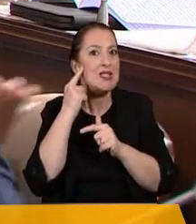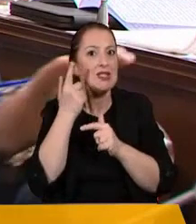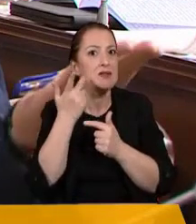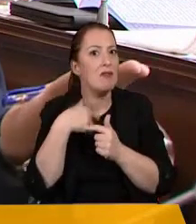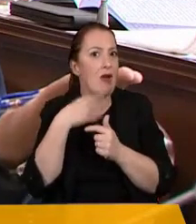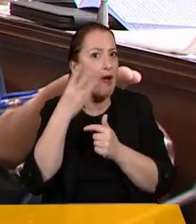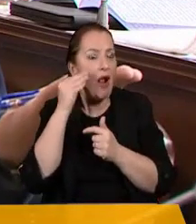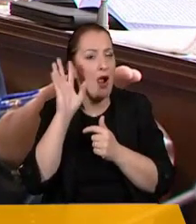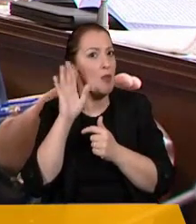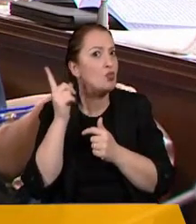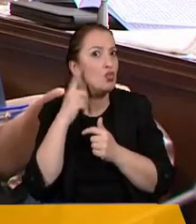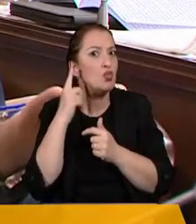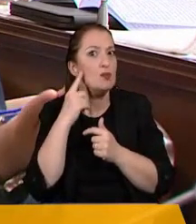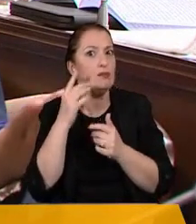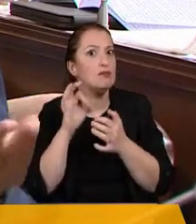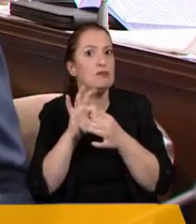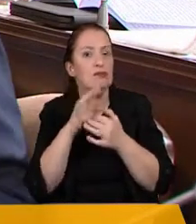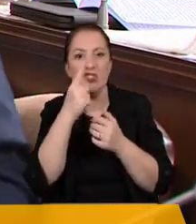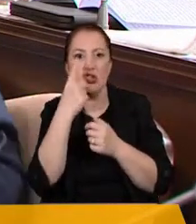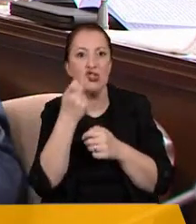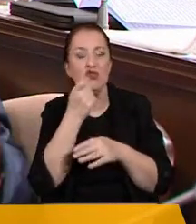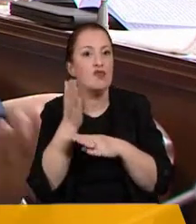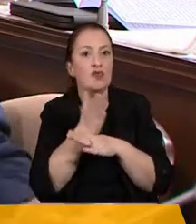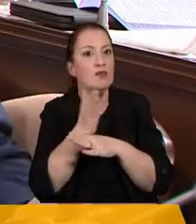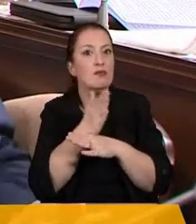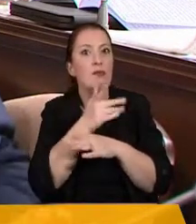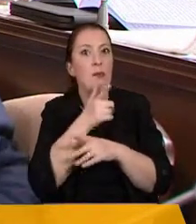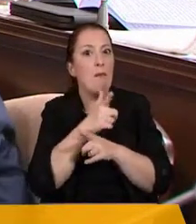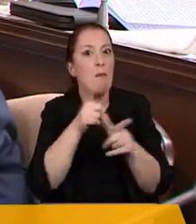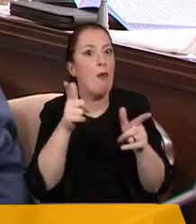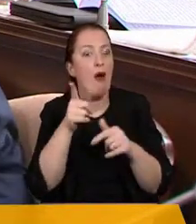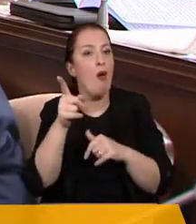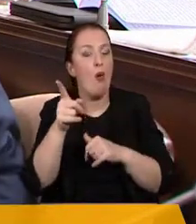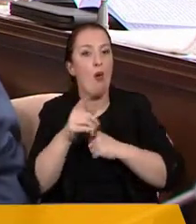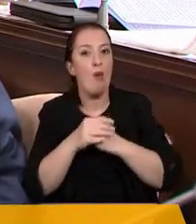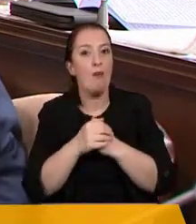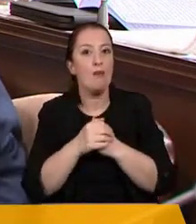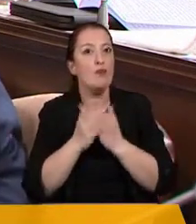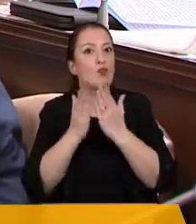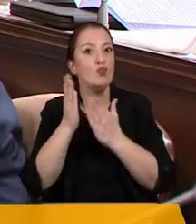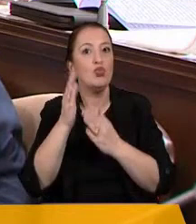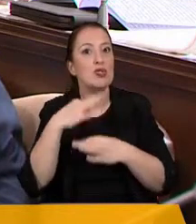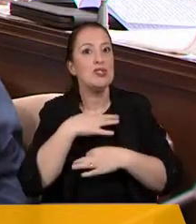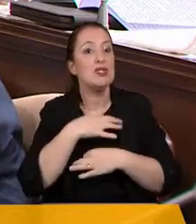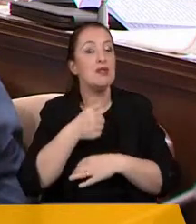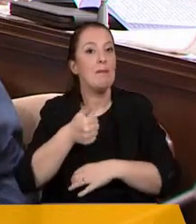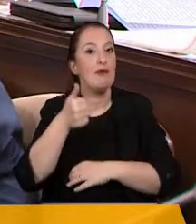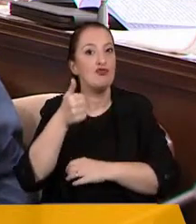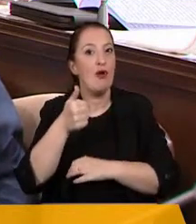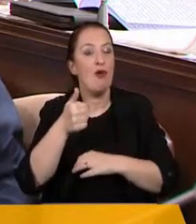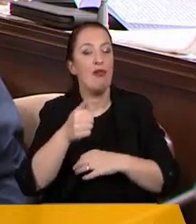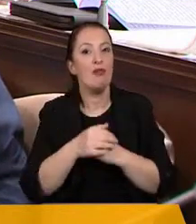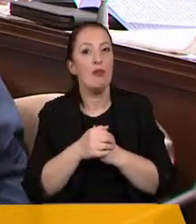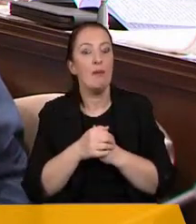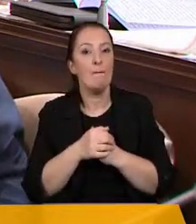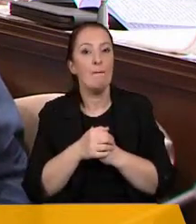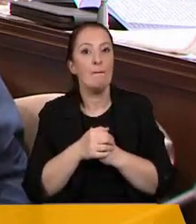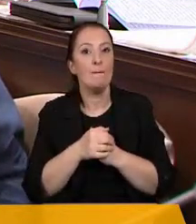Yok yok. Ya, duyayım ne? Niye bağırıyor? Yok, yok bir saniye başkanım. Buyurun Sayın Başkan. Buyurun.